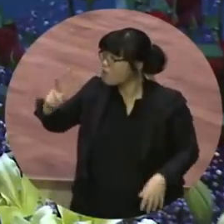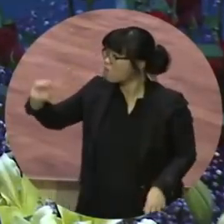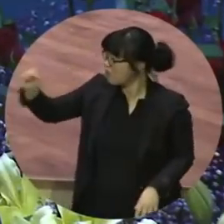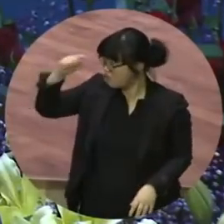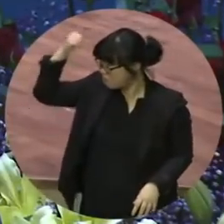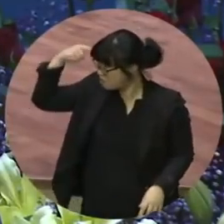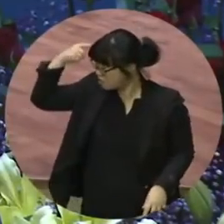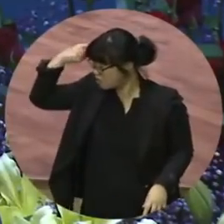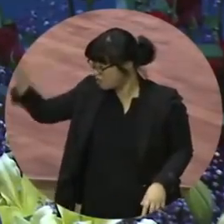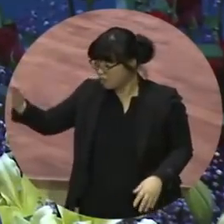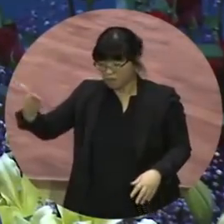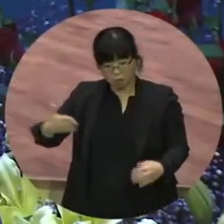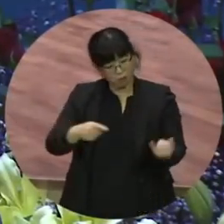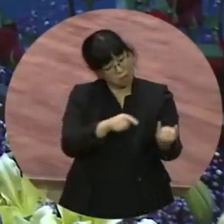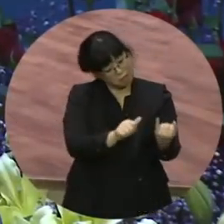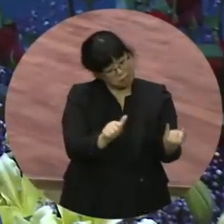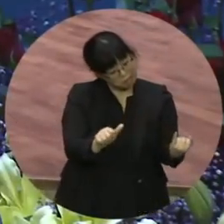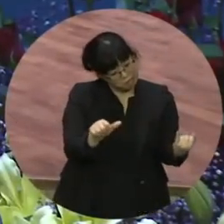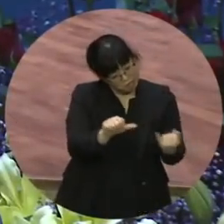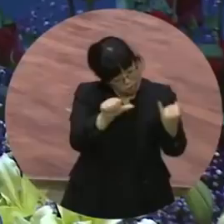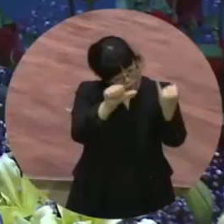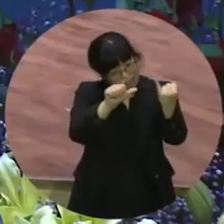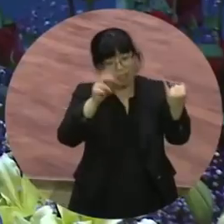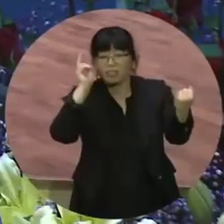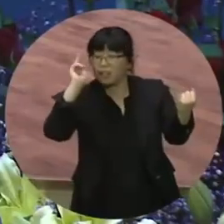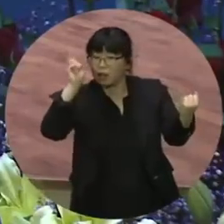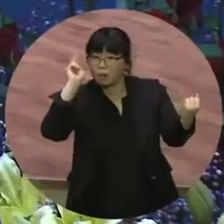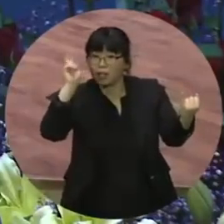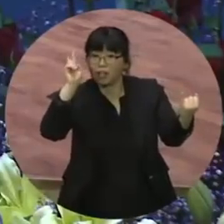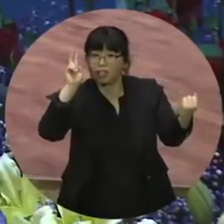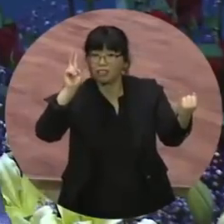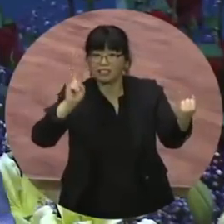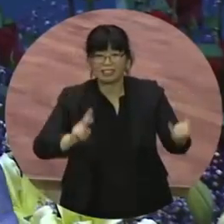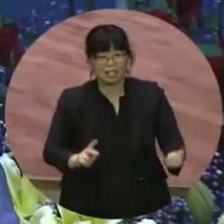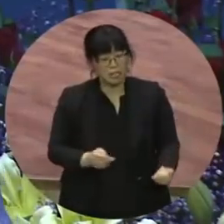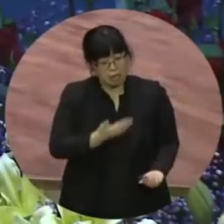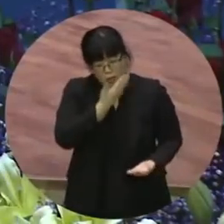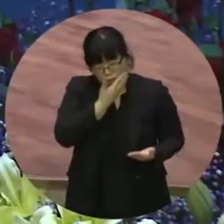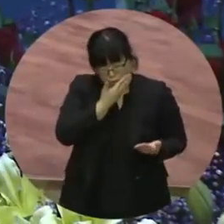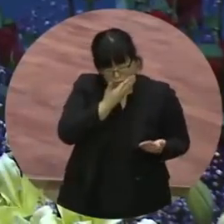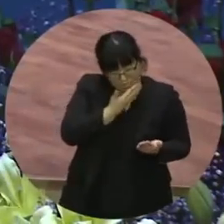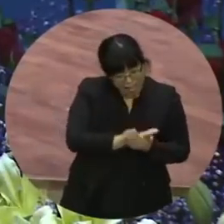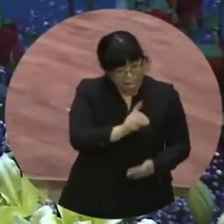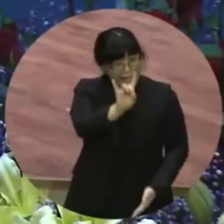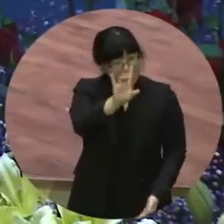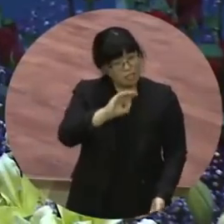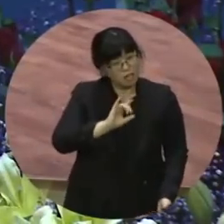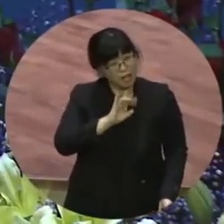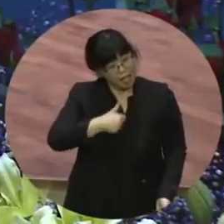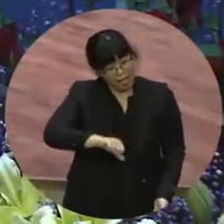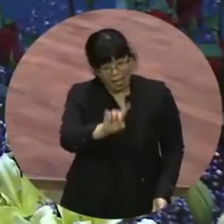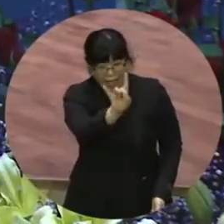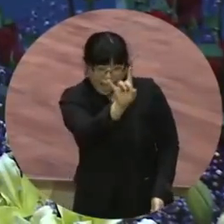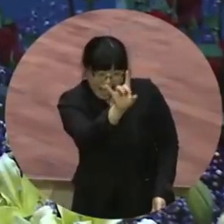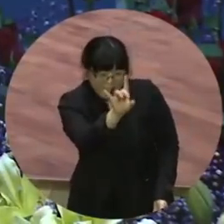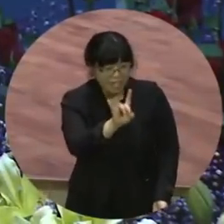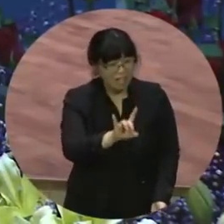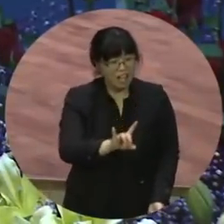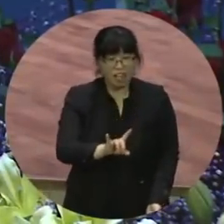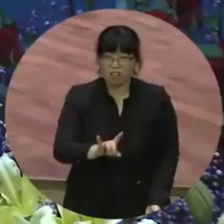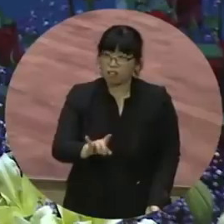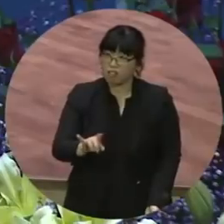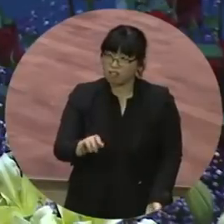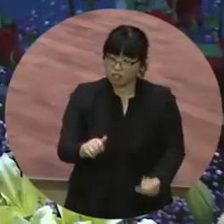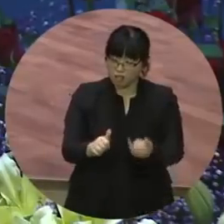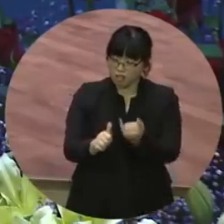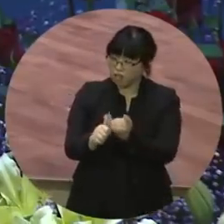난리 나지요, 난리 나. 난리 나지요. 뭐, 어떻게, 무슨 아들 하나 있는 아들을, 뭘 바쳐, 이 영감은. 도망갈 노명들은